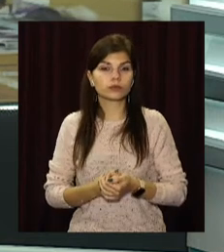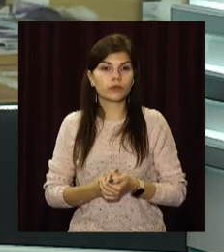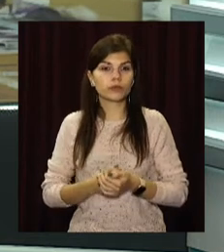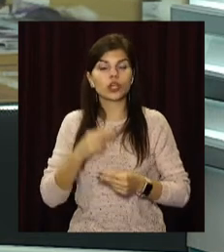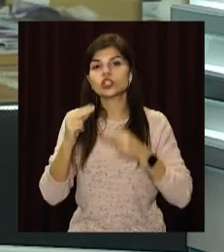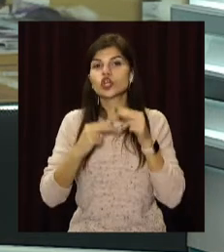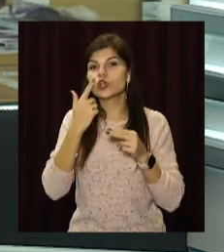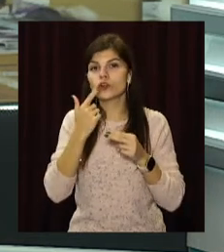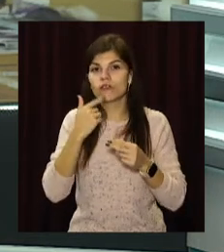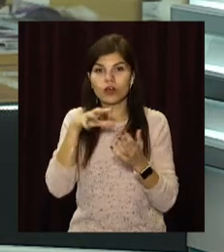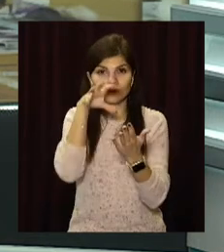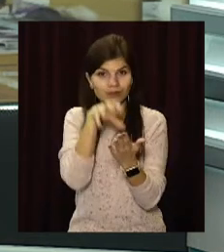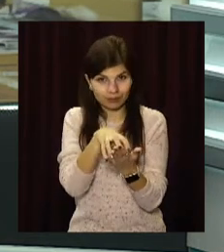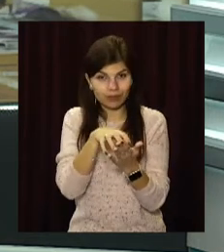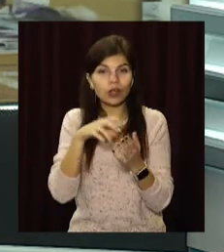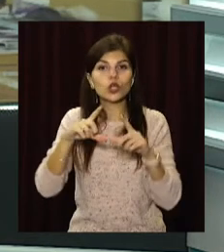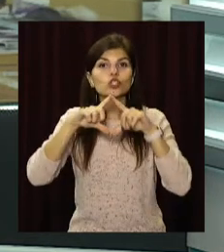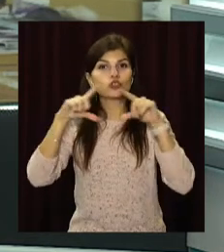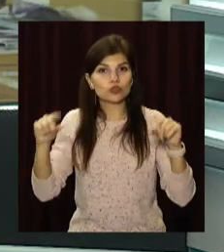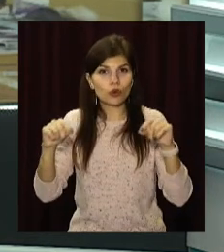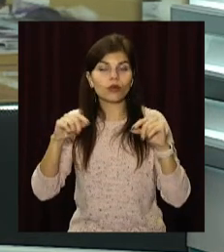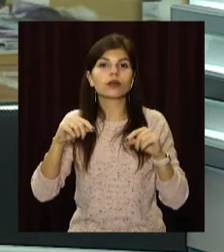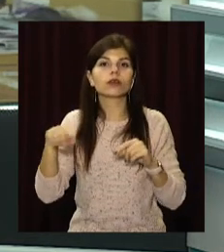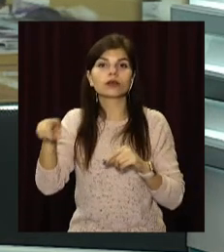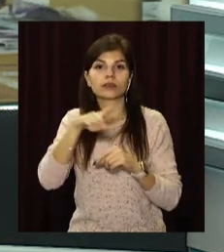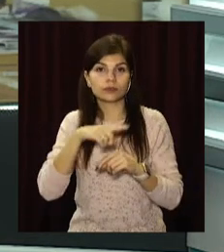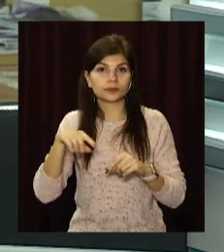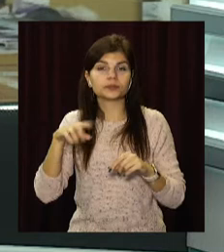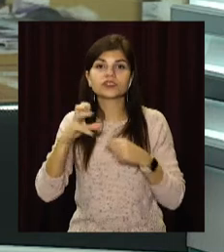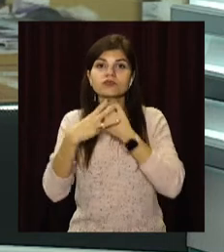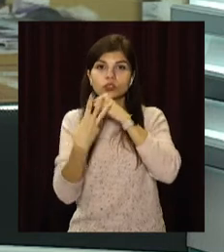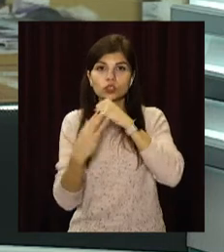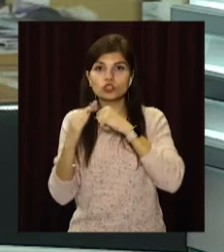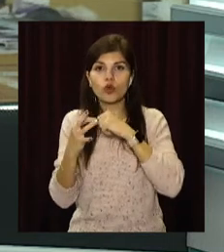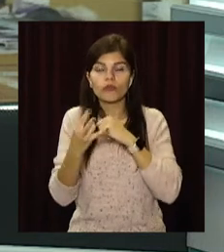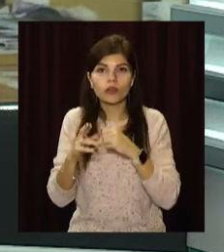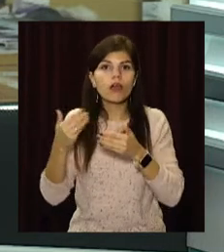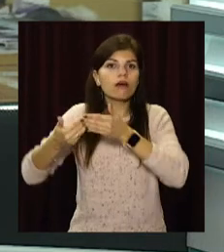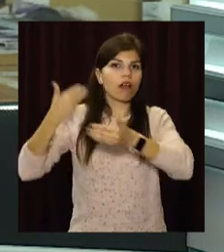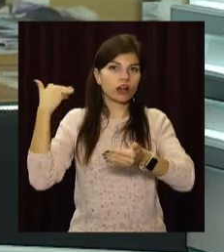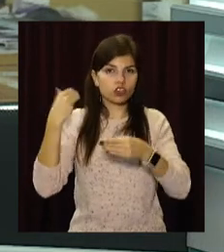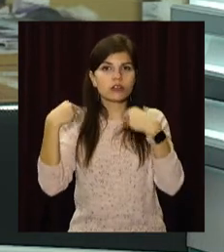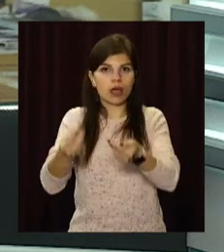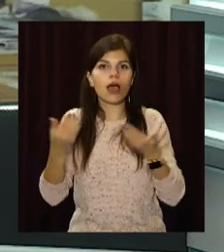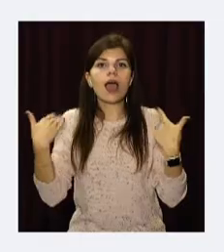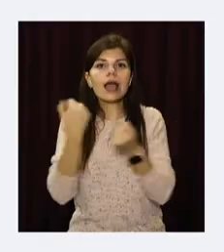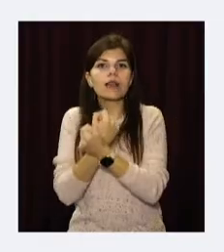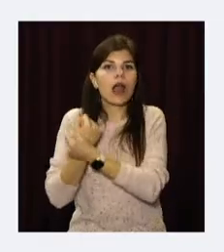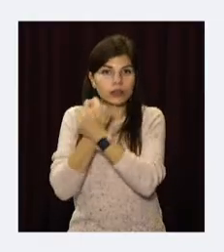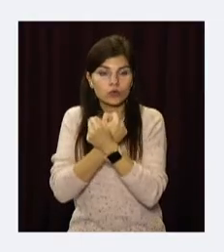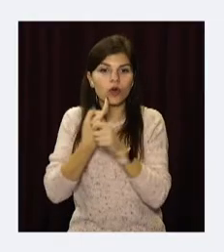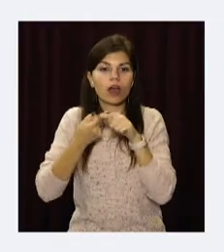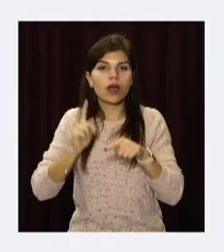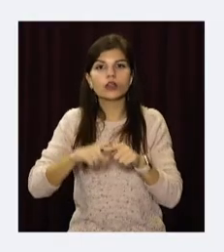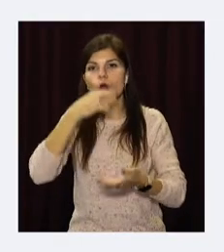Через червоний рівень під небезпеки школярі Дніпра з 18 жовтня на дострокових канікулах. Про це заявили у